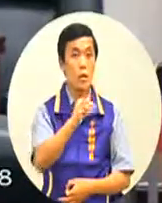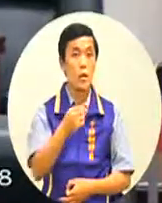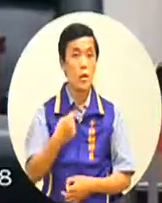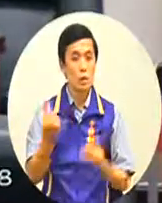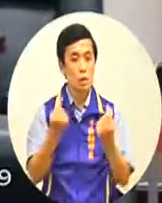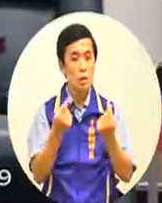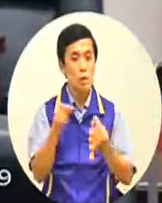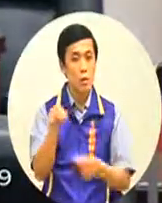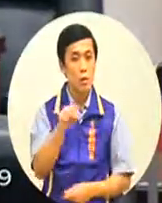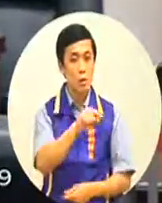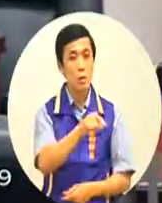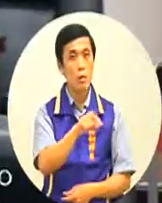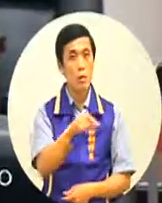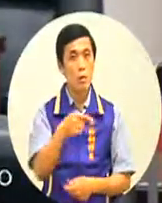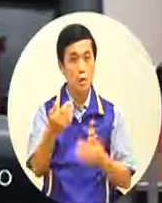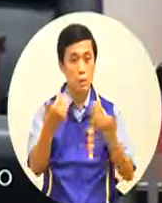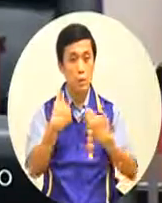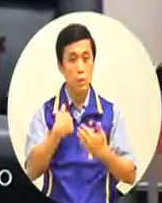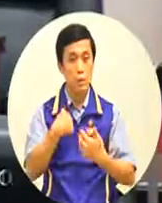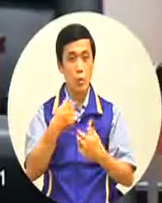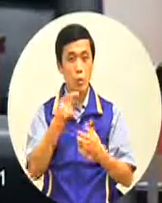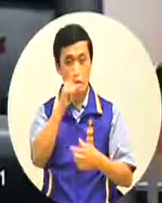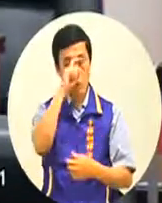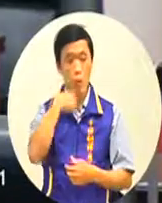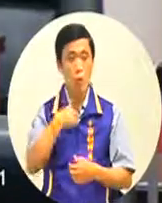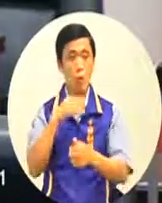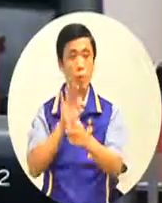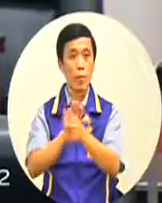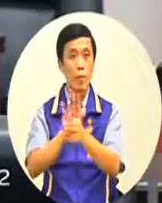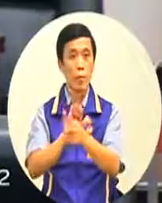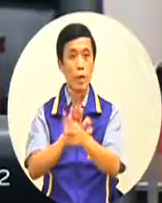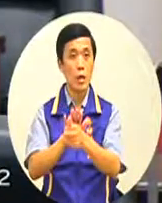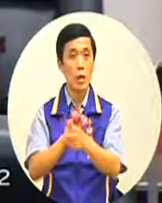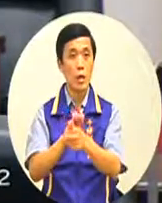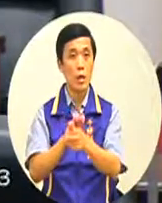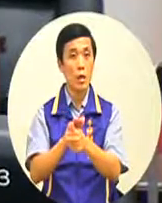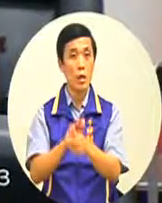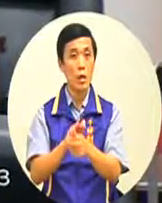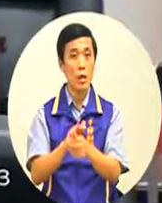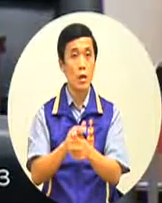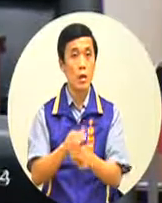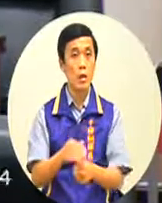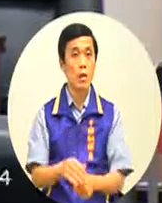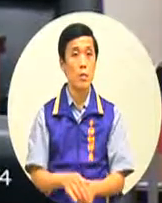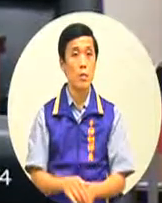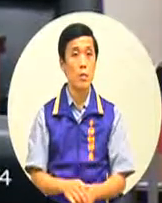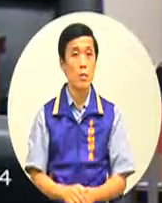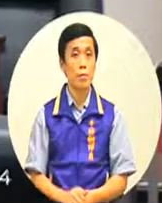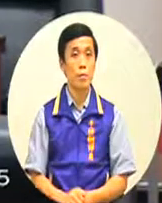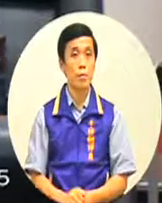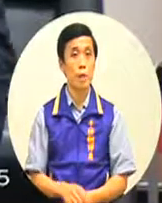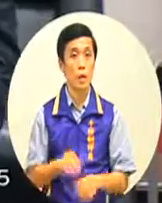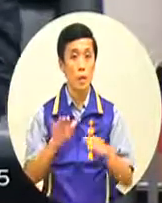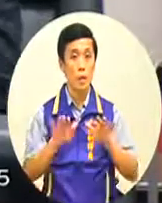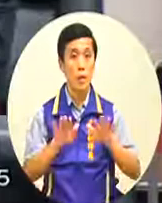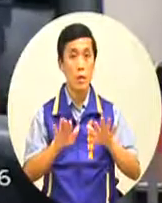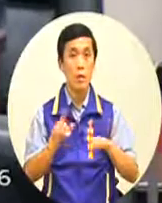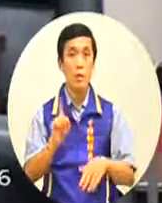这在拜托我，拄啊愈吃力，无拜托无大劲，拄啊拜托愈吃力啦。伊即马